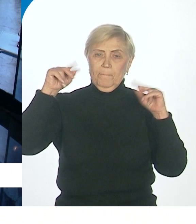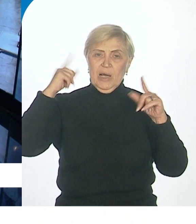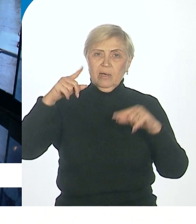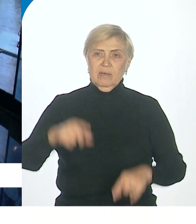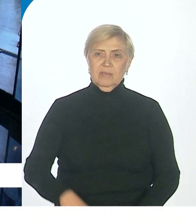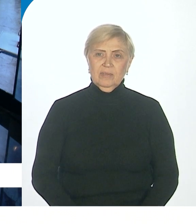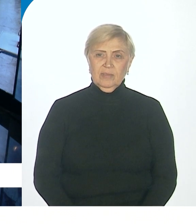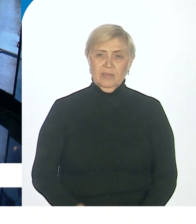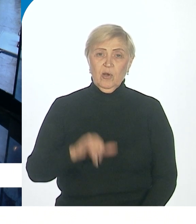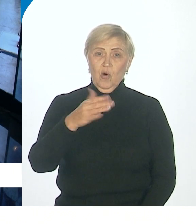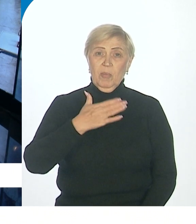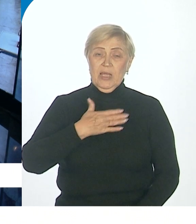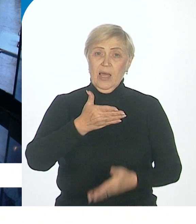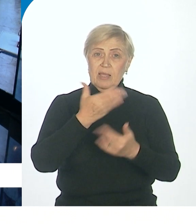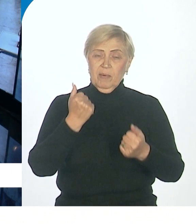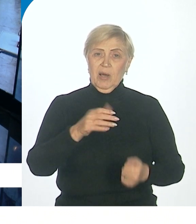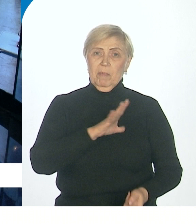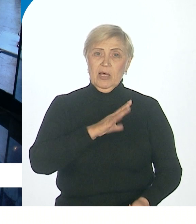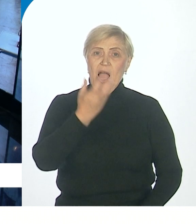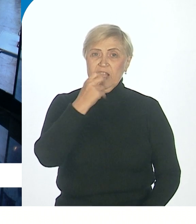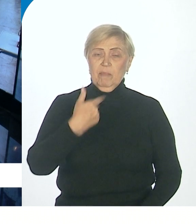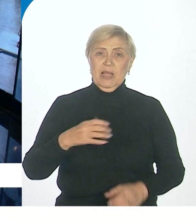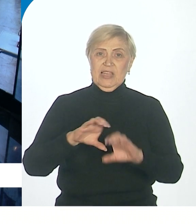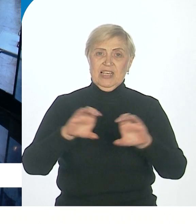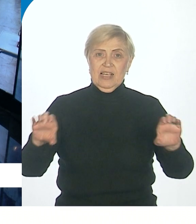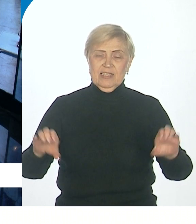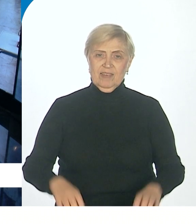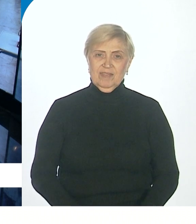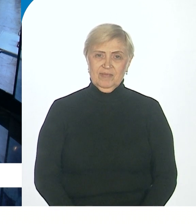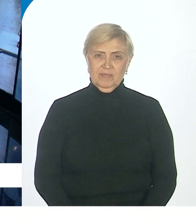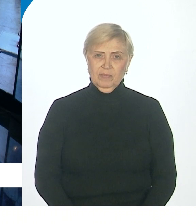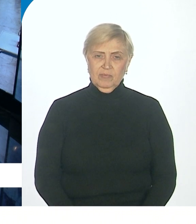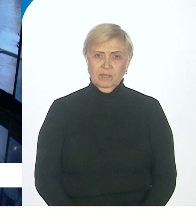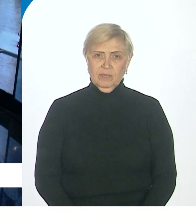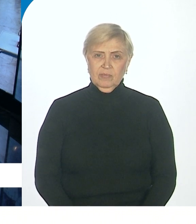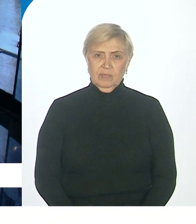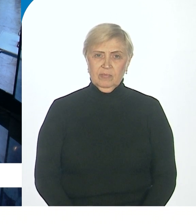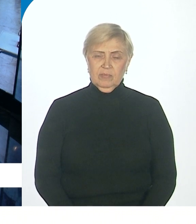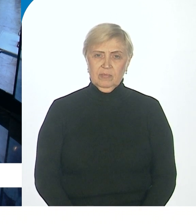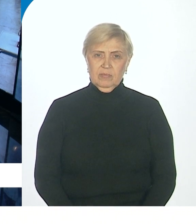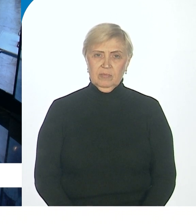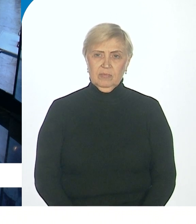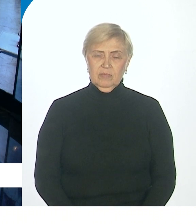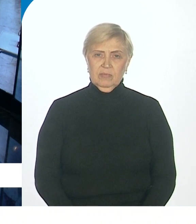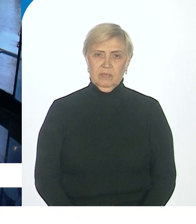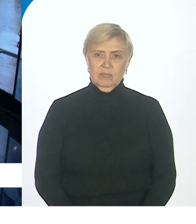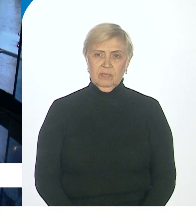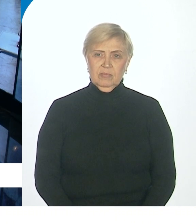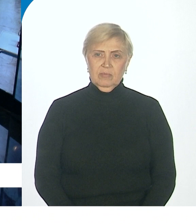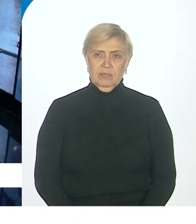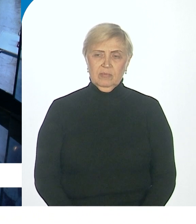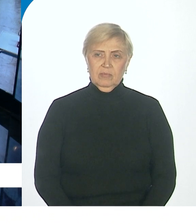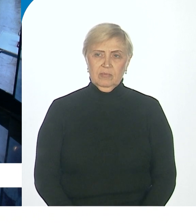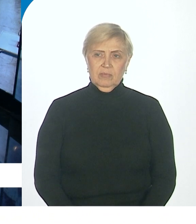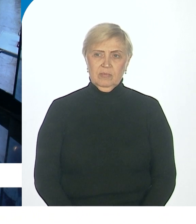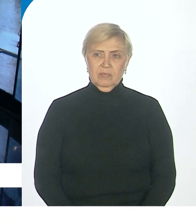было. У меня была теплотрасса по выходным. Все максимум, где я мог развлекаться. Новый педагог Айра, он говорит,